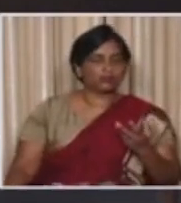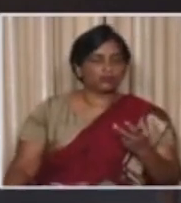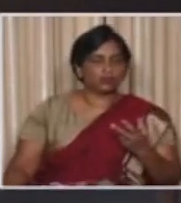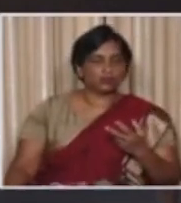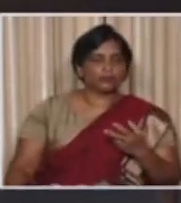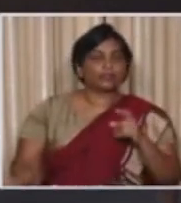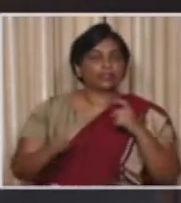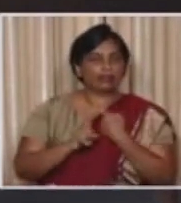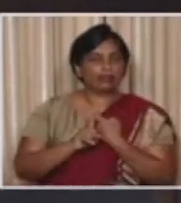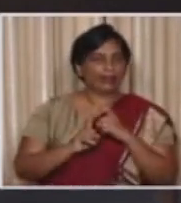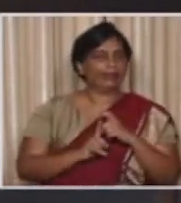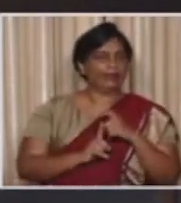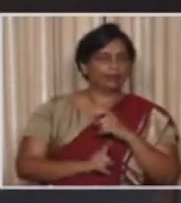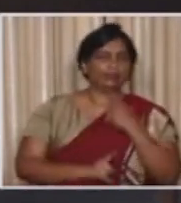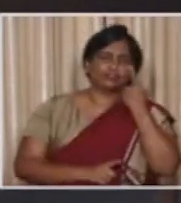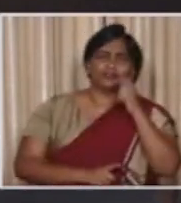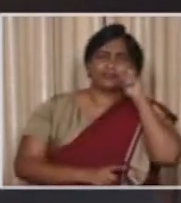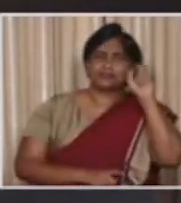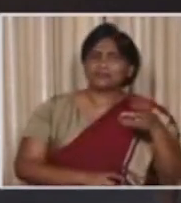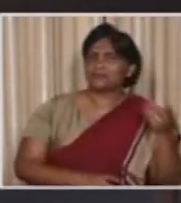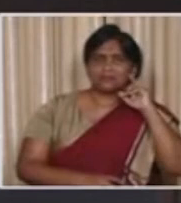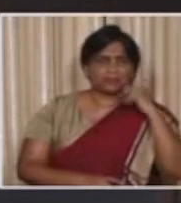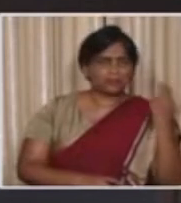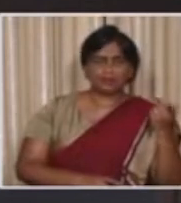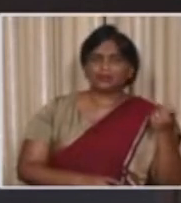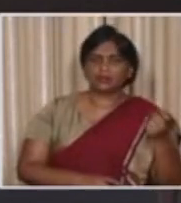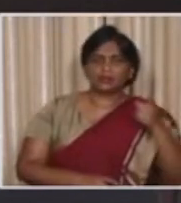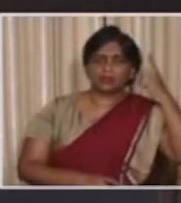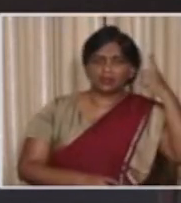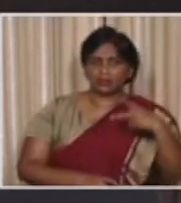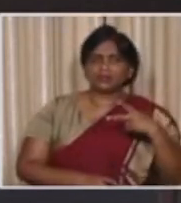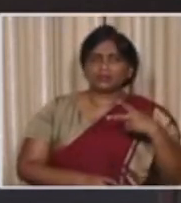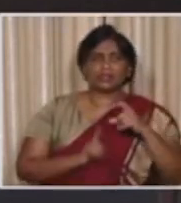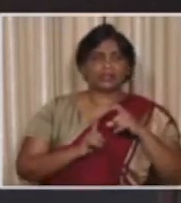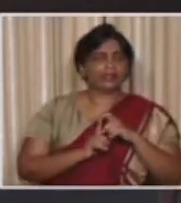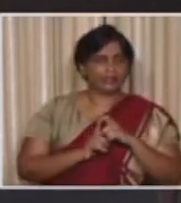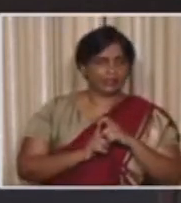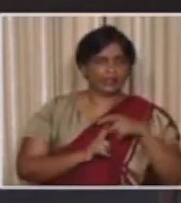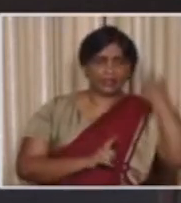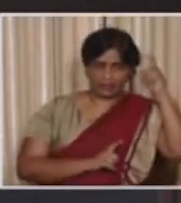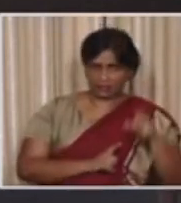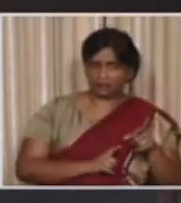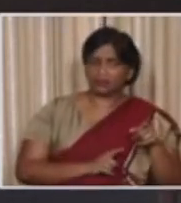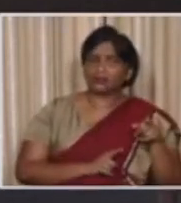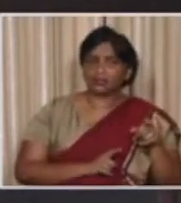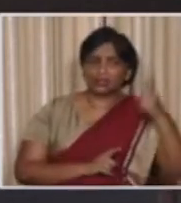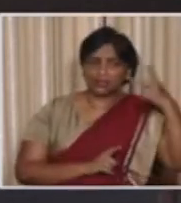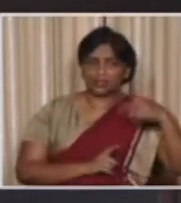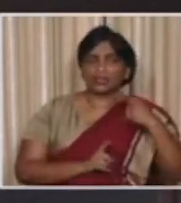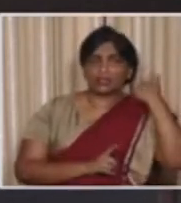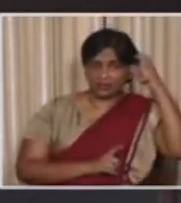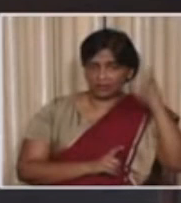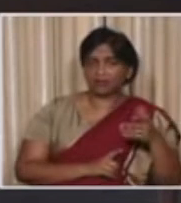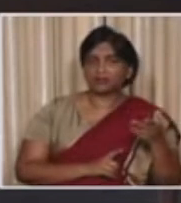අධ්‍යක්ෂකවරයා වගේ කට්ටිය අපි දන්නවා බොහොම අහිංසක මිනිස්සු. ඒ විතරක් නෙවෙයි, අර අතිරේක අධ්‍යක්ෂකතුමියා, නියෝජ්‍ය